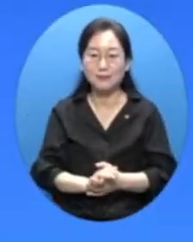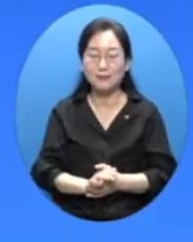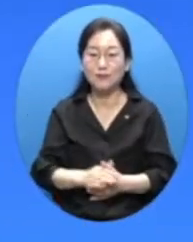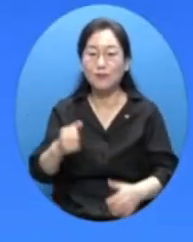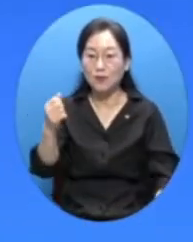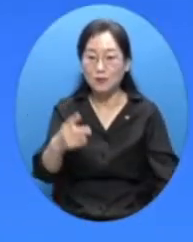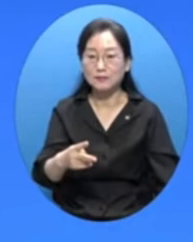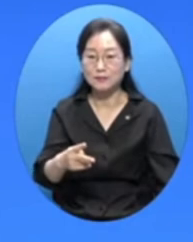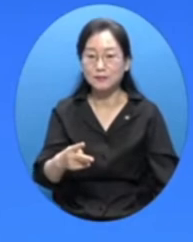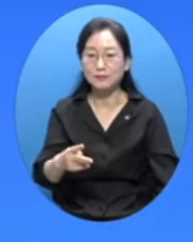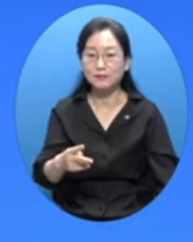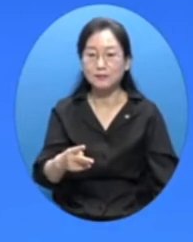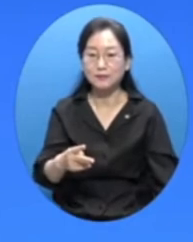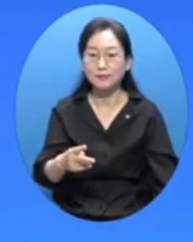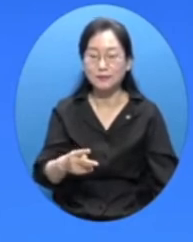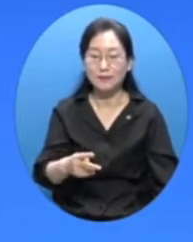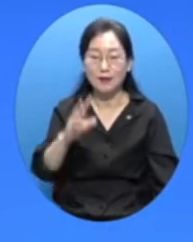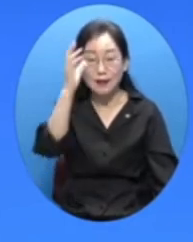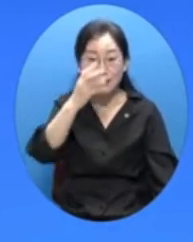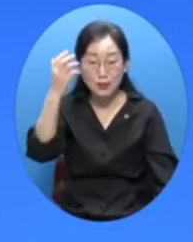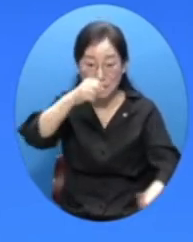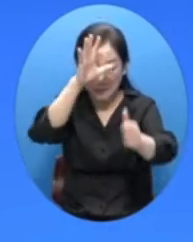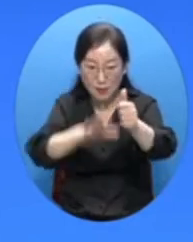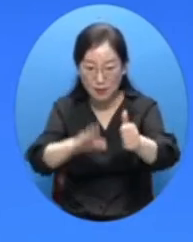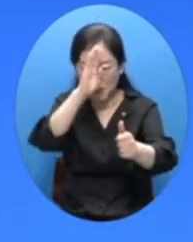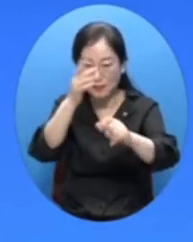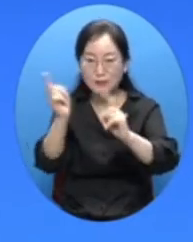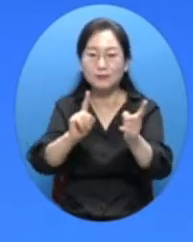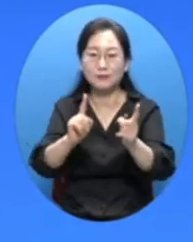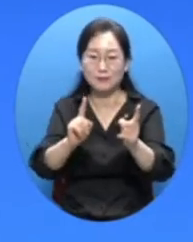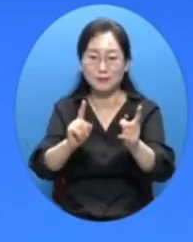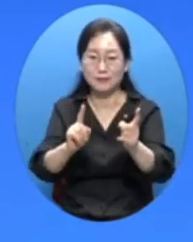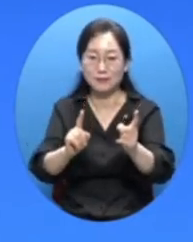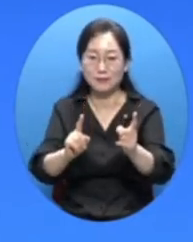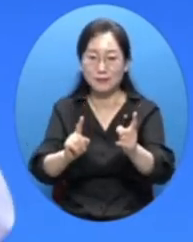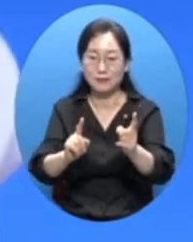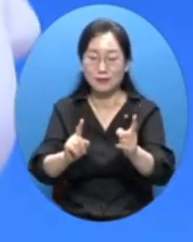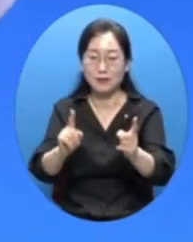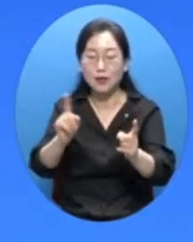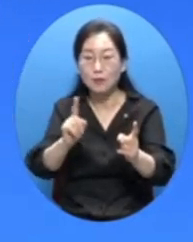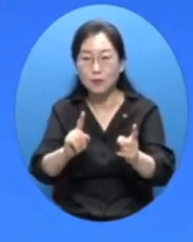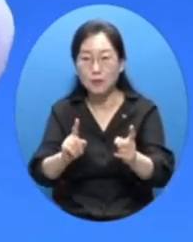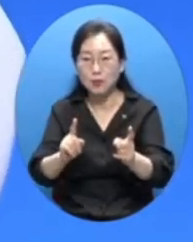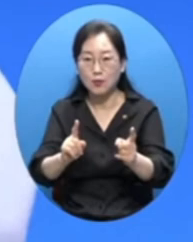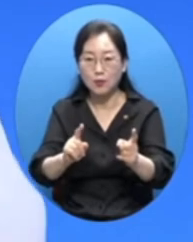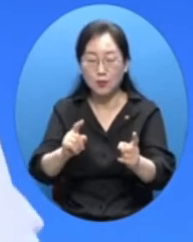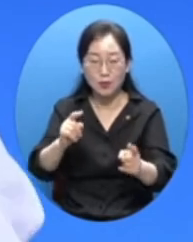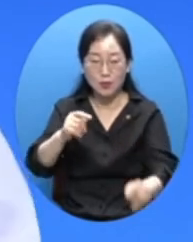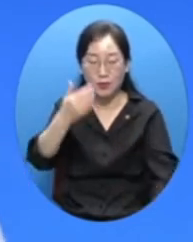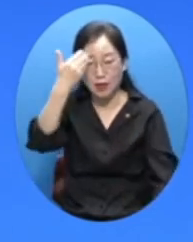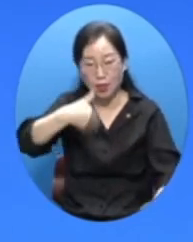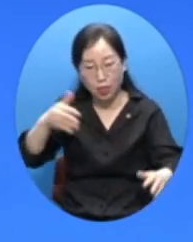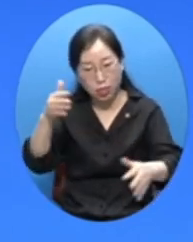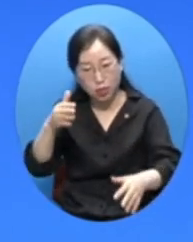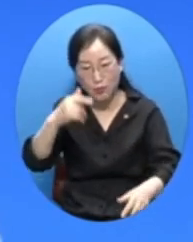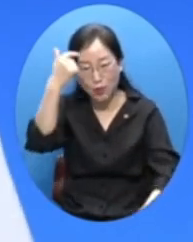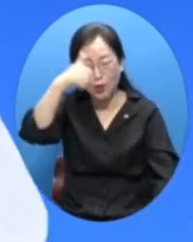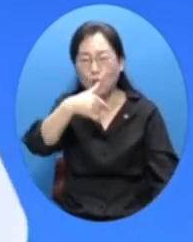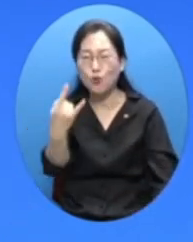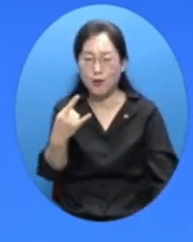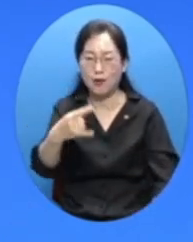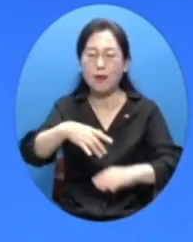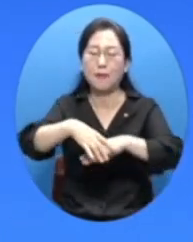그리고 성령의 마음은 병의 고치를 받는 것입니다. 중풍병이라는 것은 뇌질환으로 몸이 마비되는